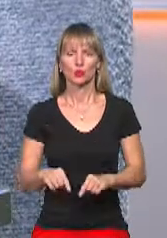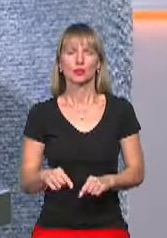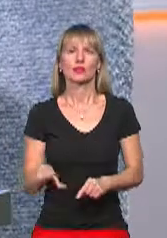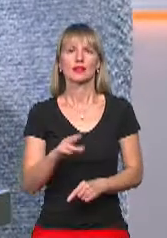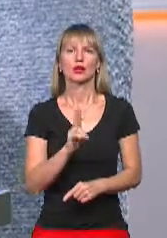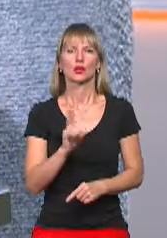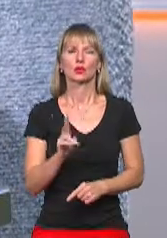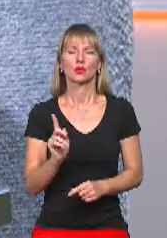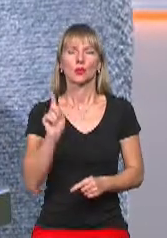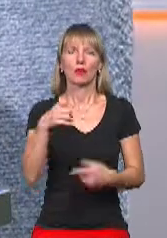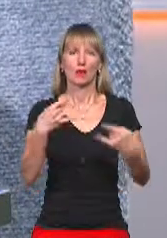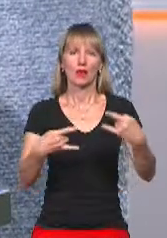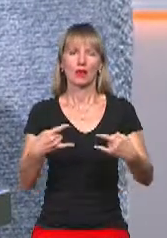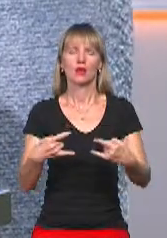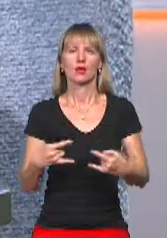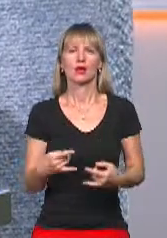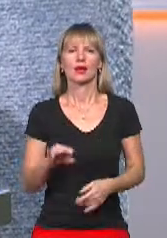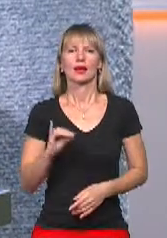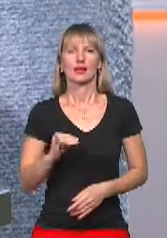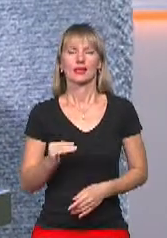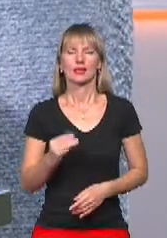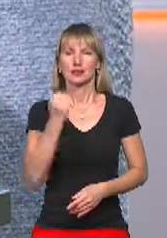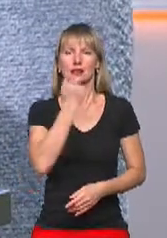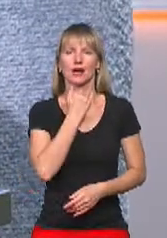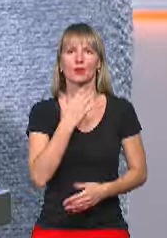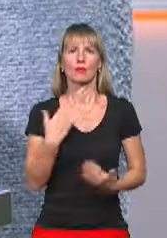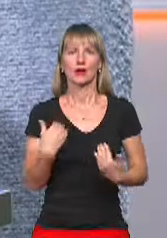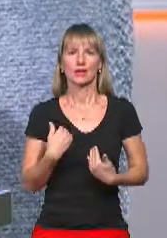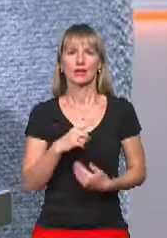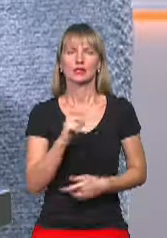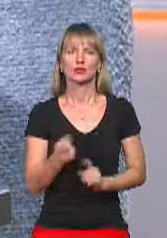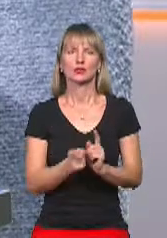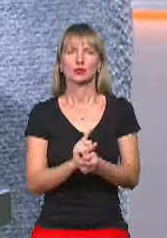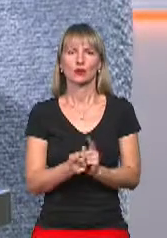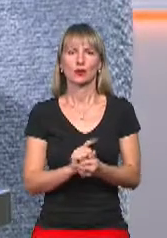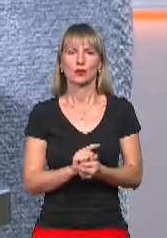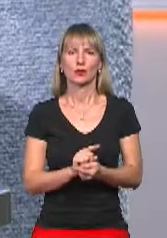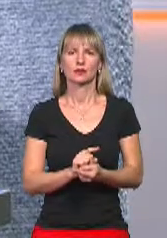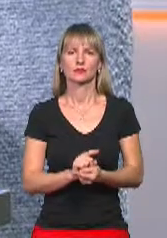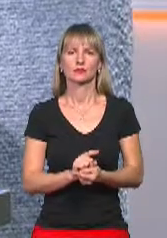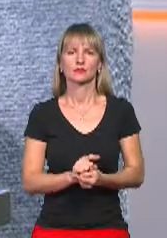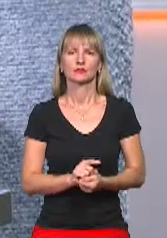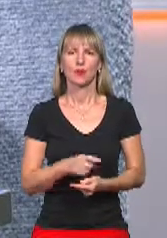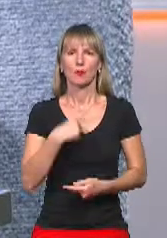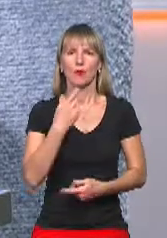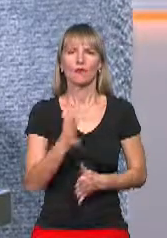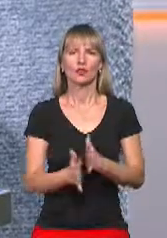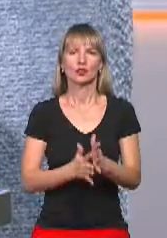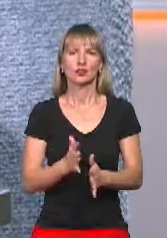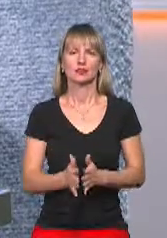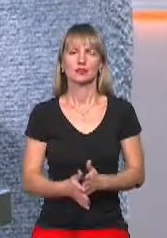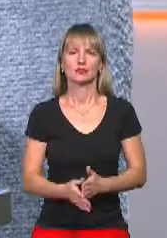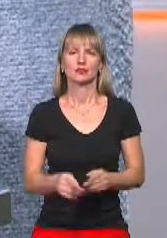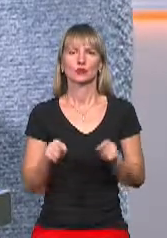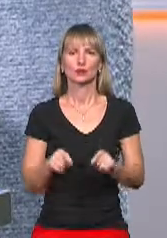всіми, хто по той бік телеекрана, і дякуючи Ганні Кириченко, яка здійснювала переклад мовою жестів